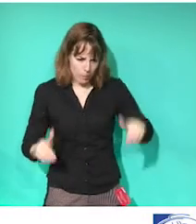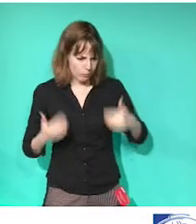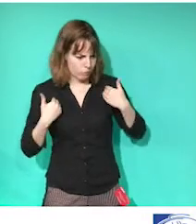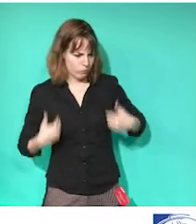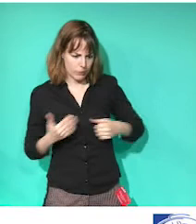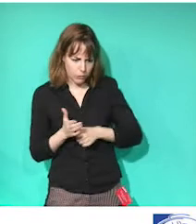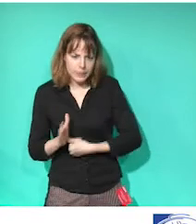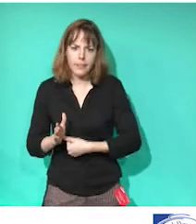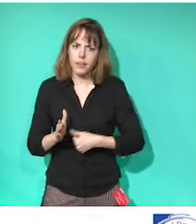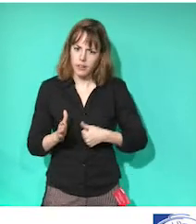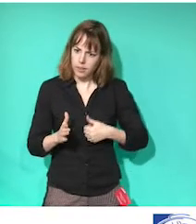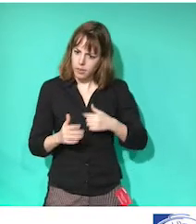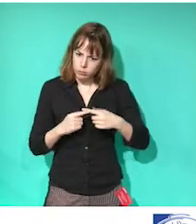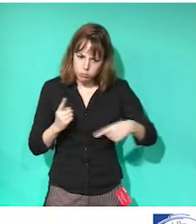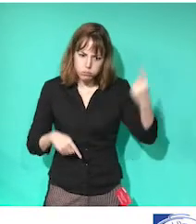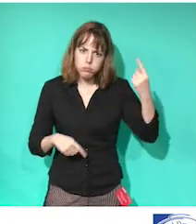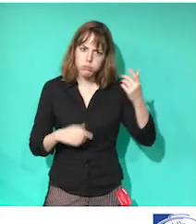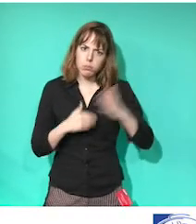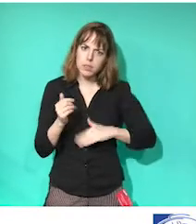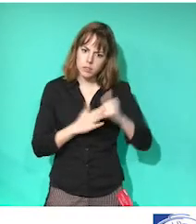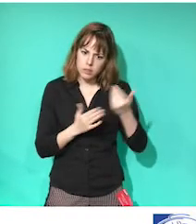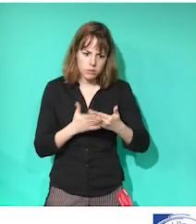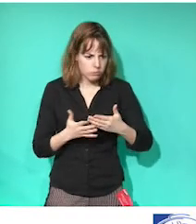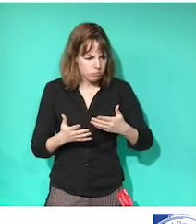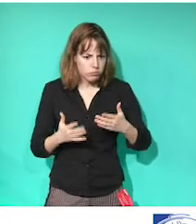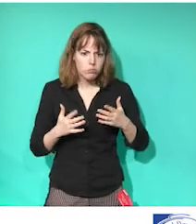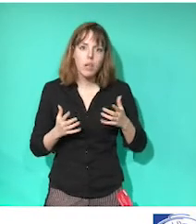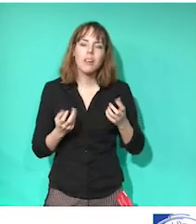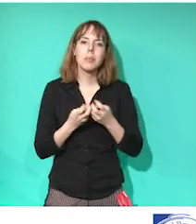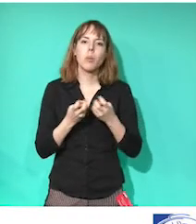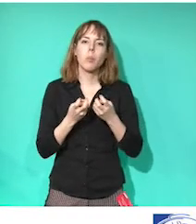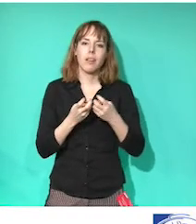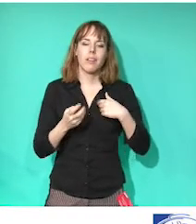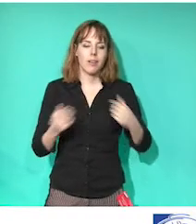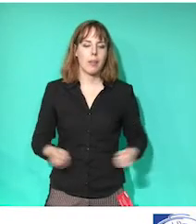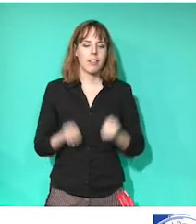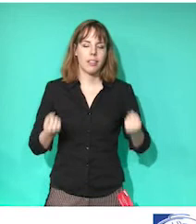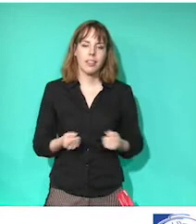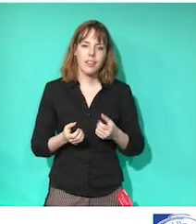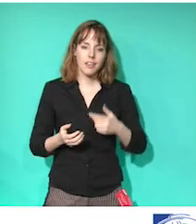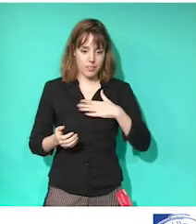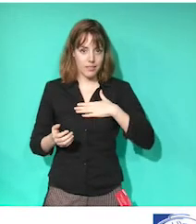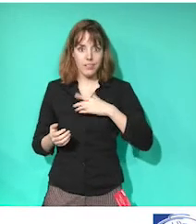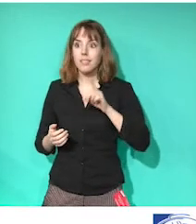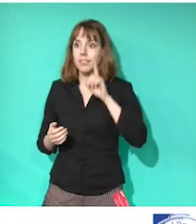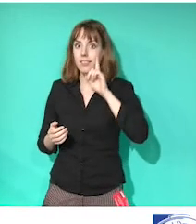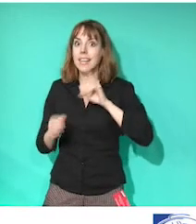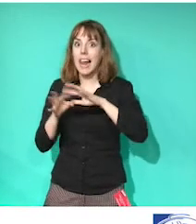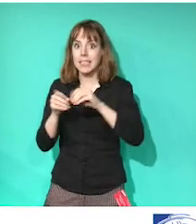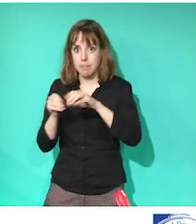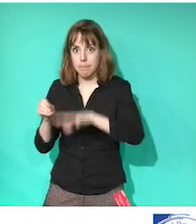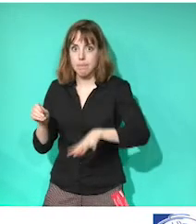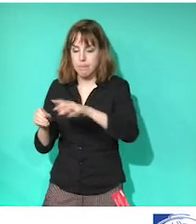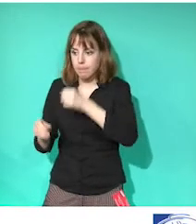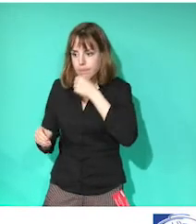réussissons dans ces métiers-là. Moi, par exemple, chez Lenovo, j'ai fait une campagne de recrutement en interviewant des femmes de chez moi et qui expliquent combien